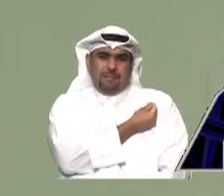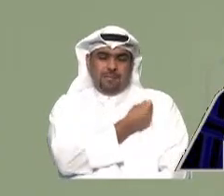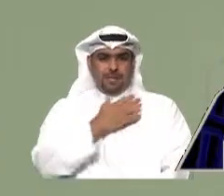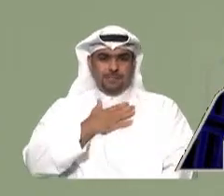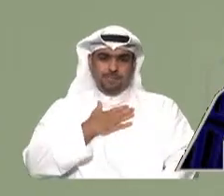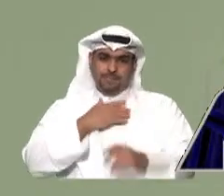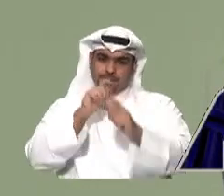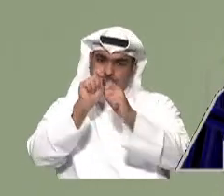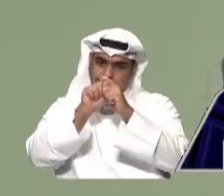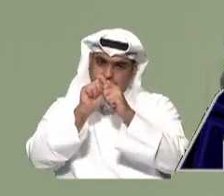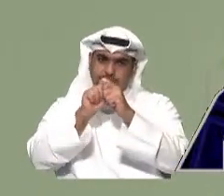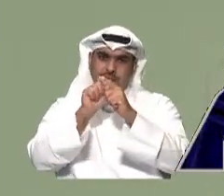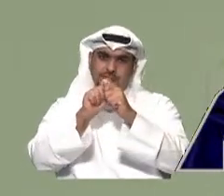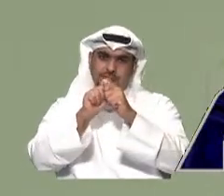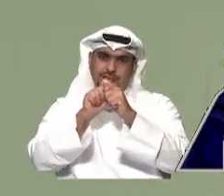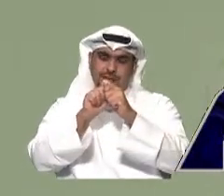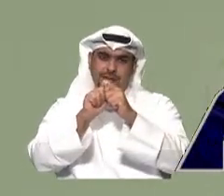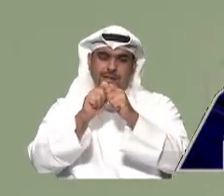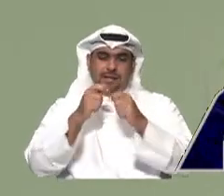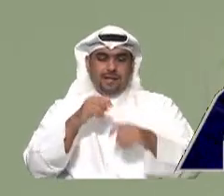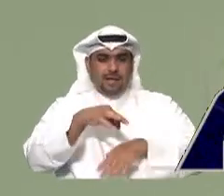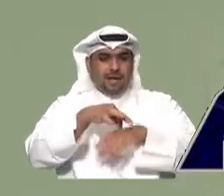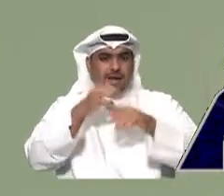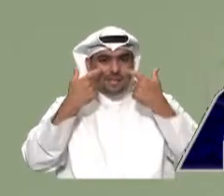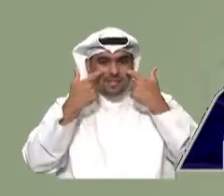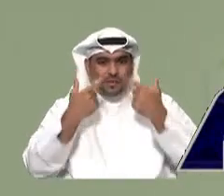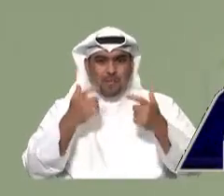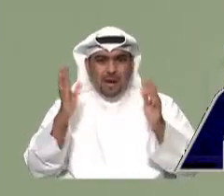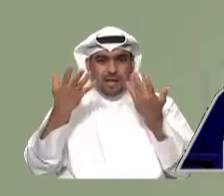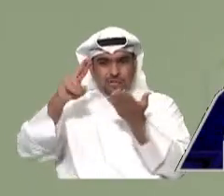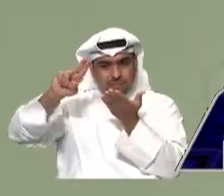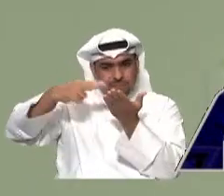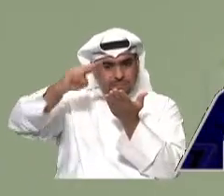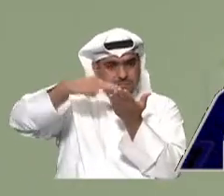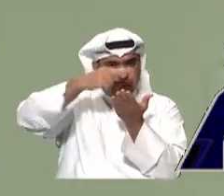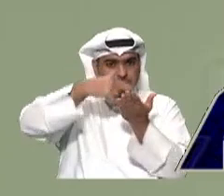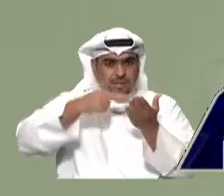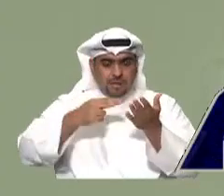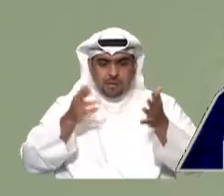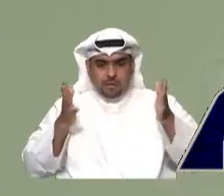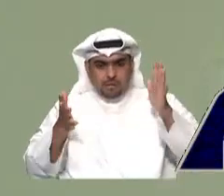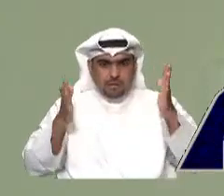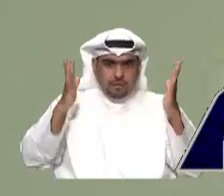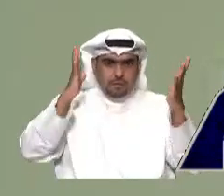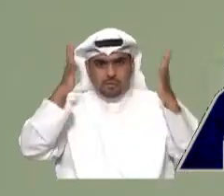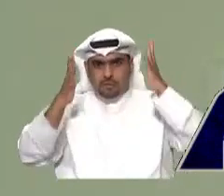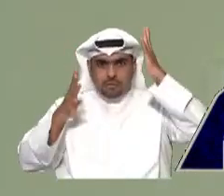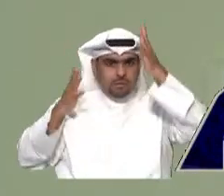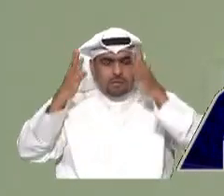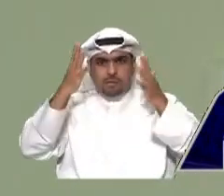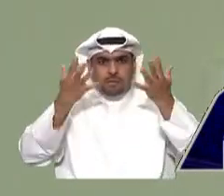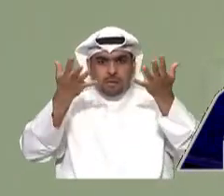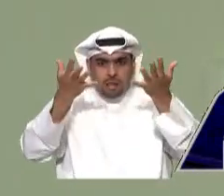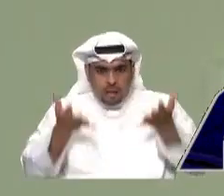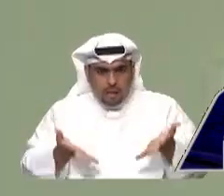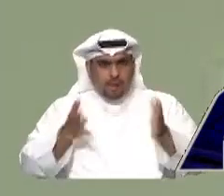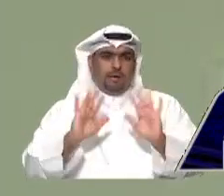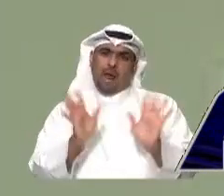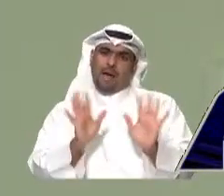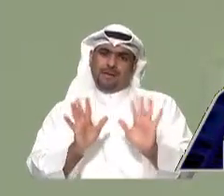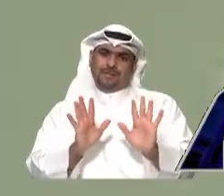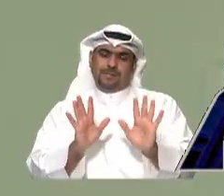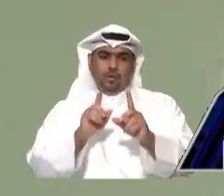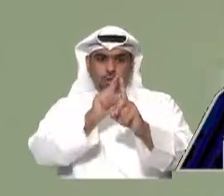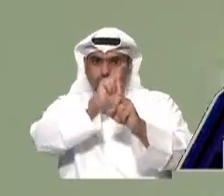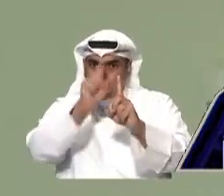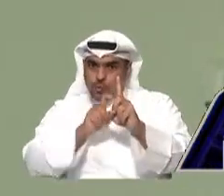تسمع وتسال لصاحب الاختصاص، صاحب الشان الدقيق، اذا كان عنده شك، اذا كان عنده اي عائق يسال صاحب الاختصاص،